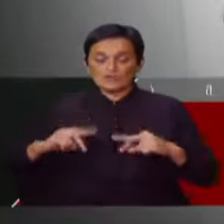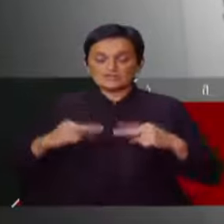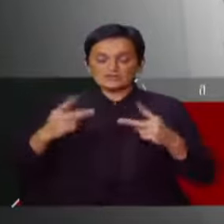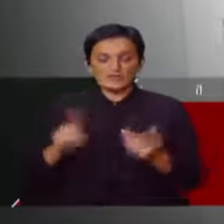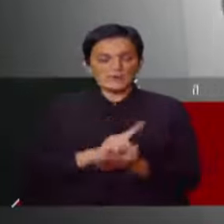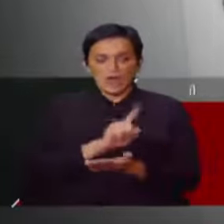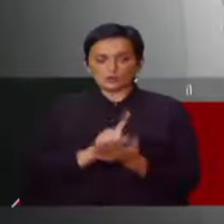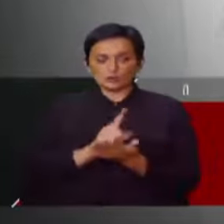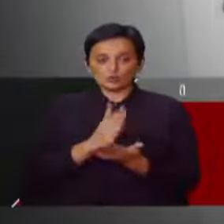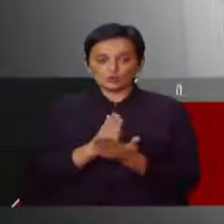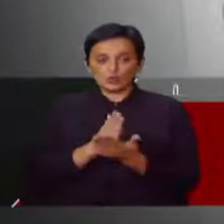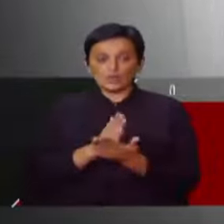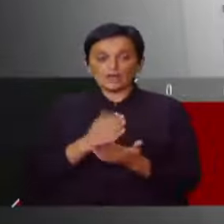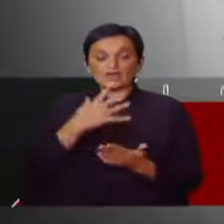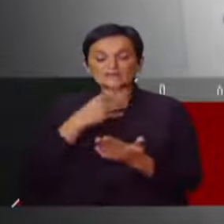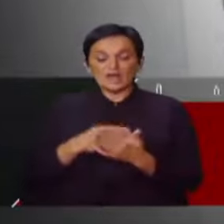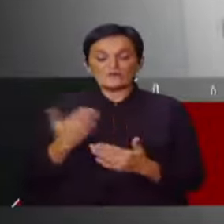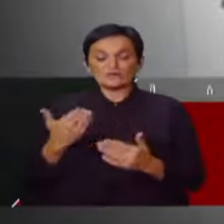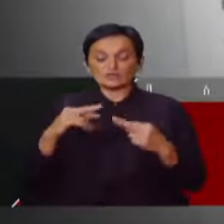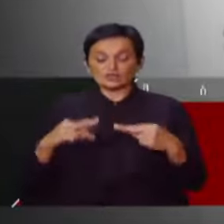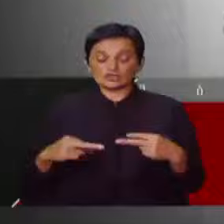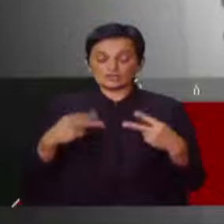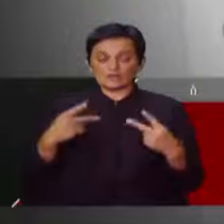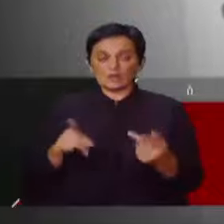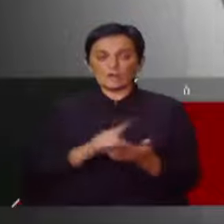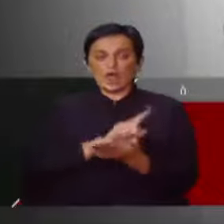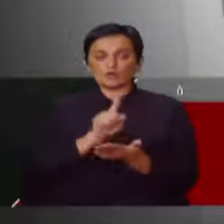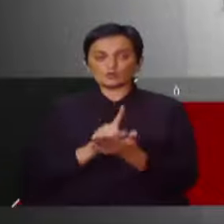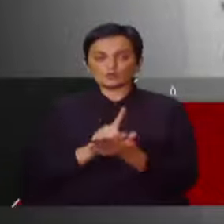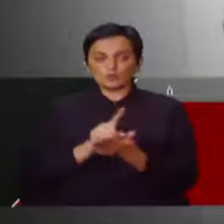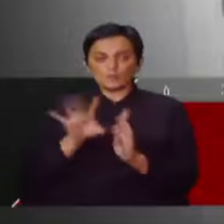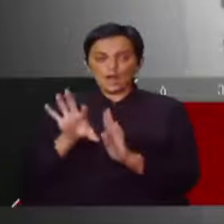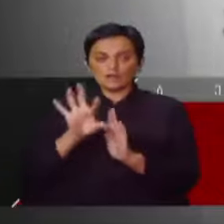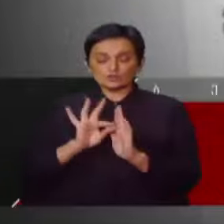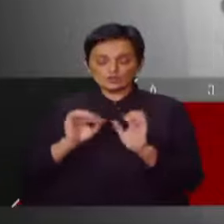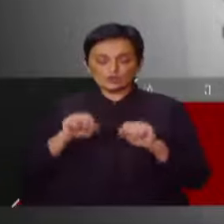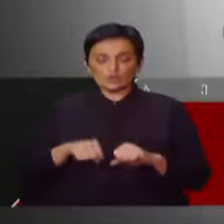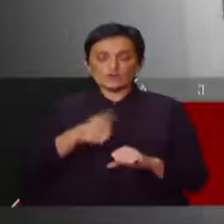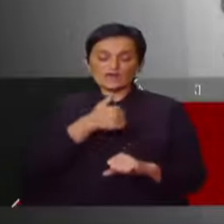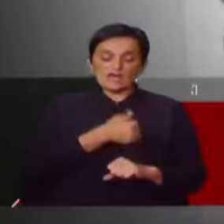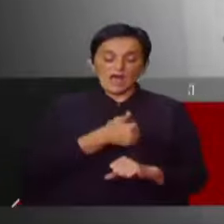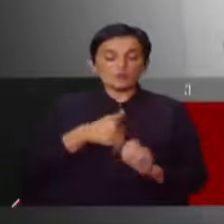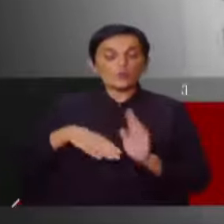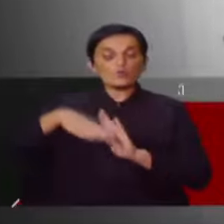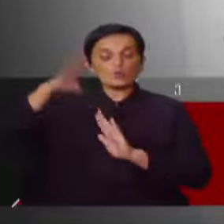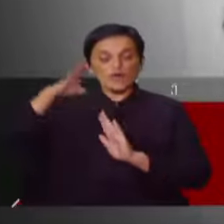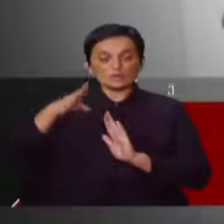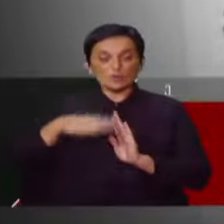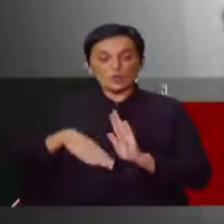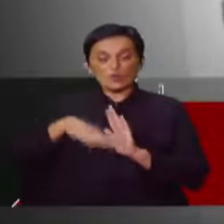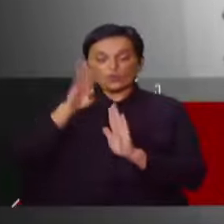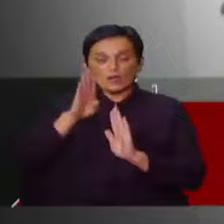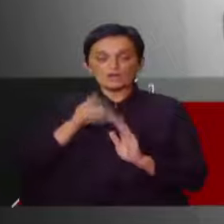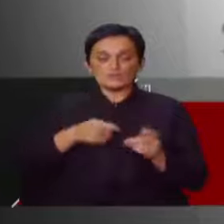ცვლილებები აუცილებელია, თუმცა თავის მხრივ ცვლილებებისთვის აუცილებელი არჩევანის საშუალებაა კარგსა და უკეთეს შორის. ამ უკეთეს